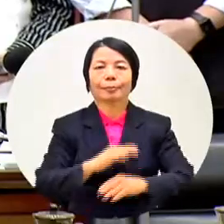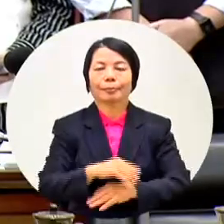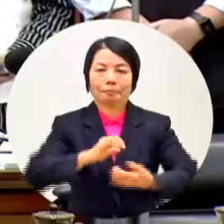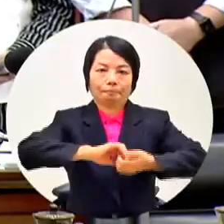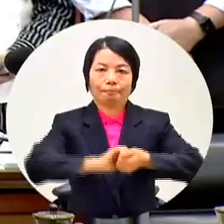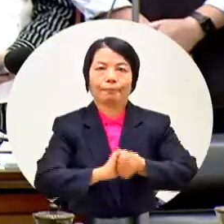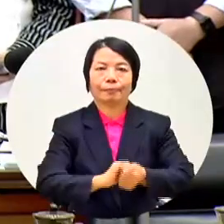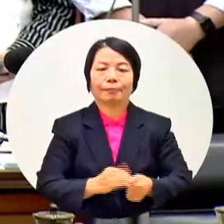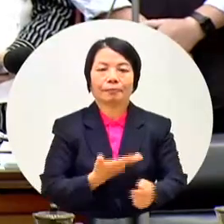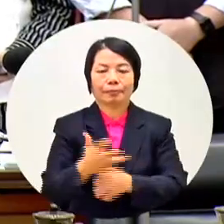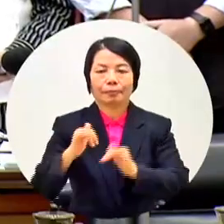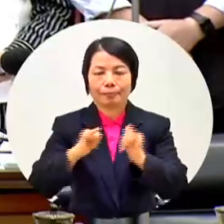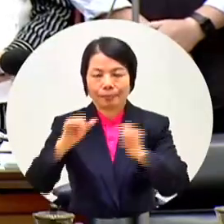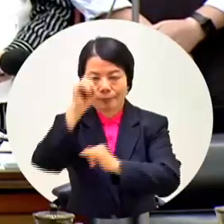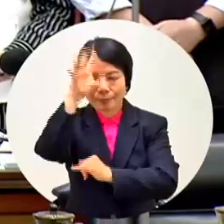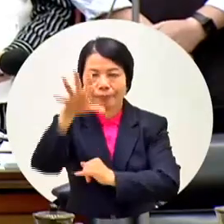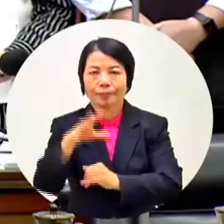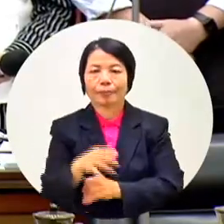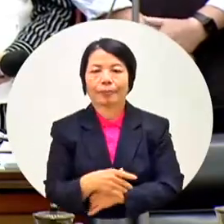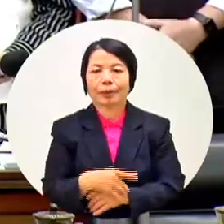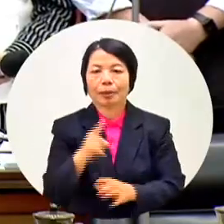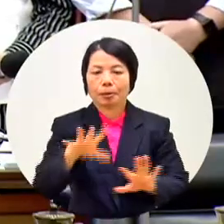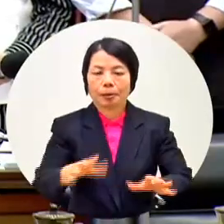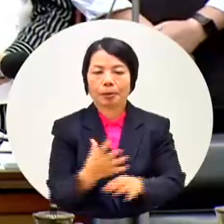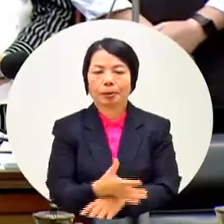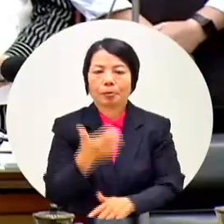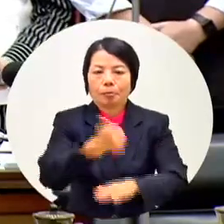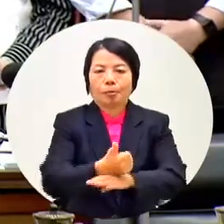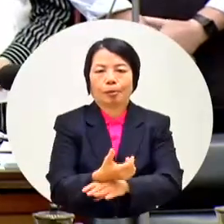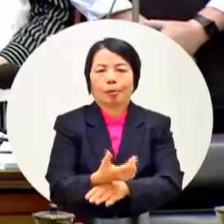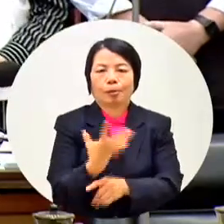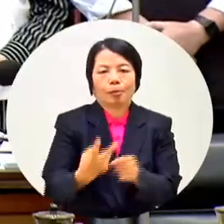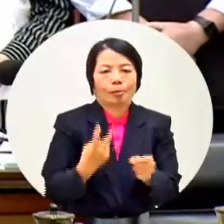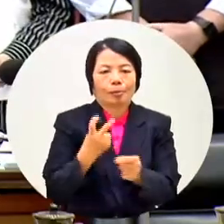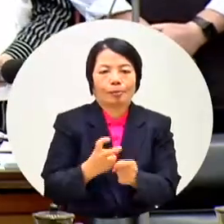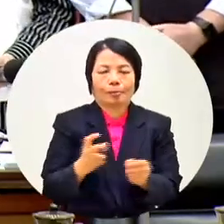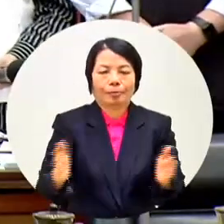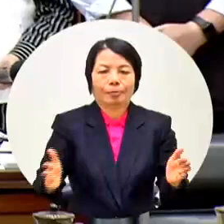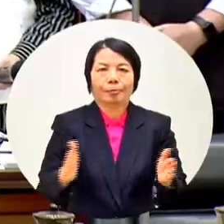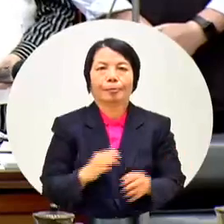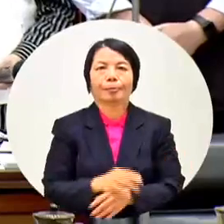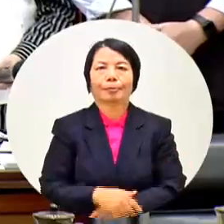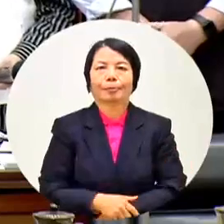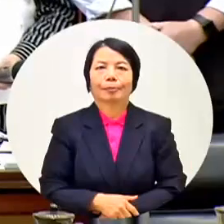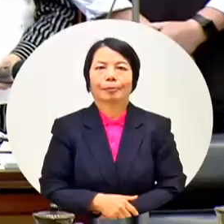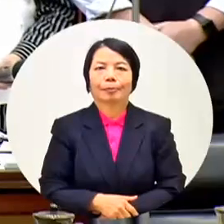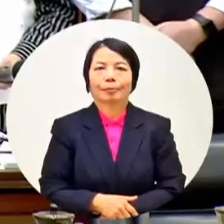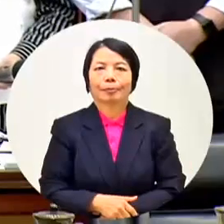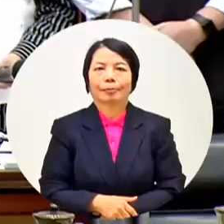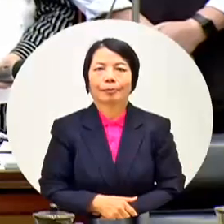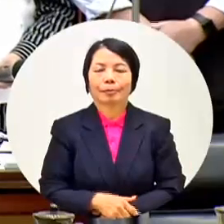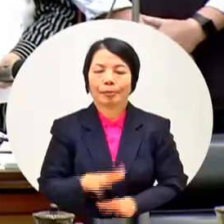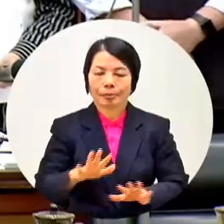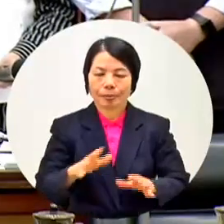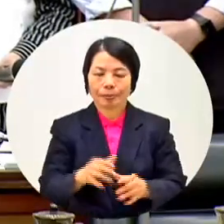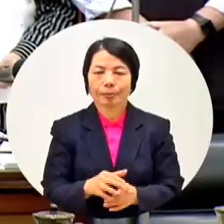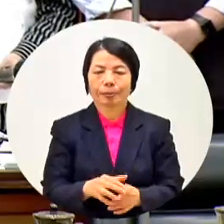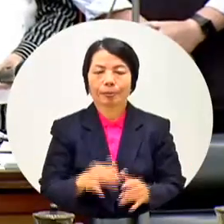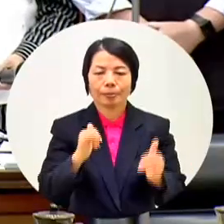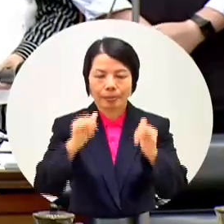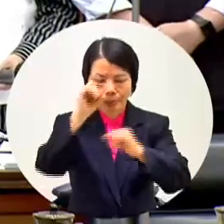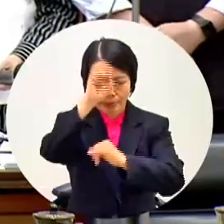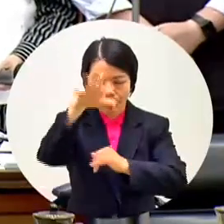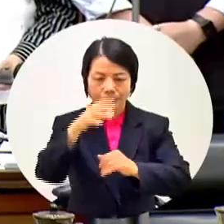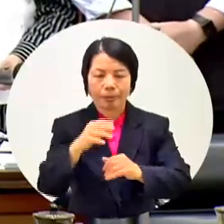政20冬啊，20冬来，咱的民进党的市政府啊，拢咧拼政治